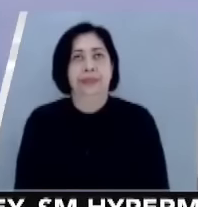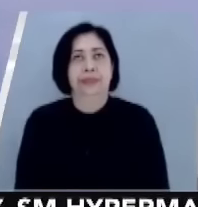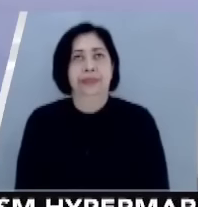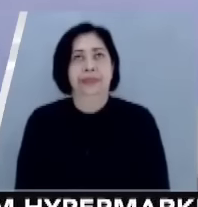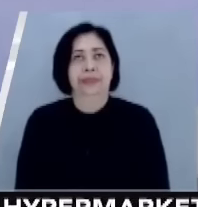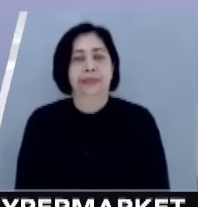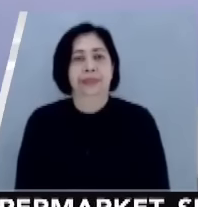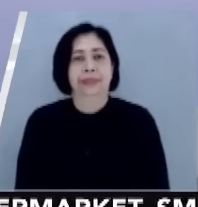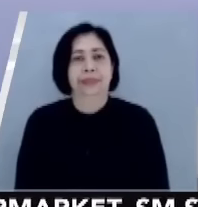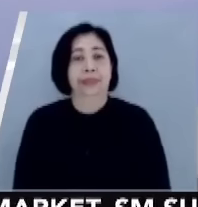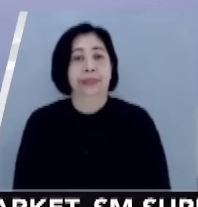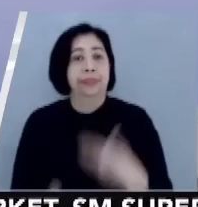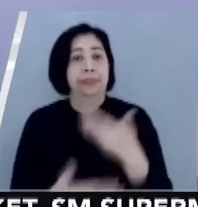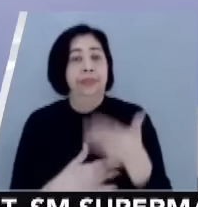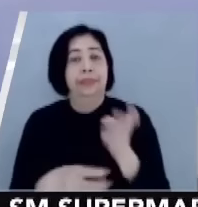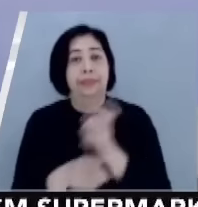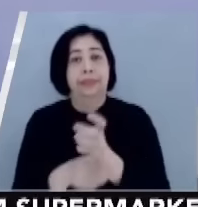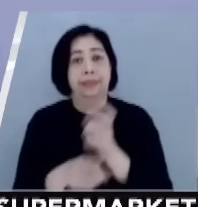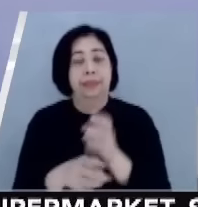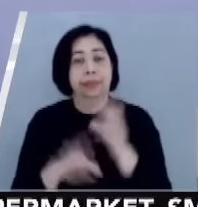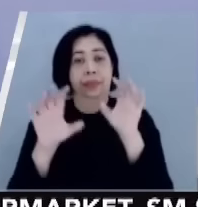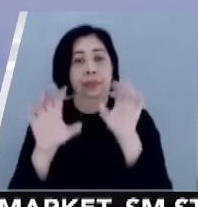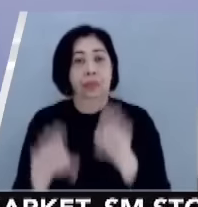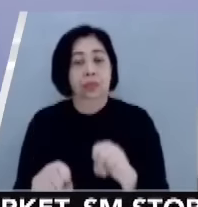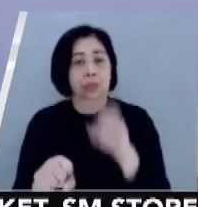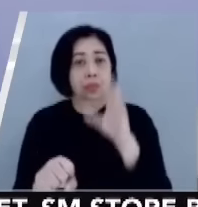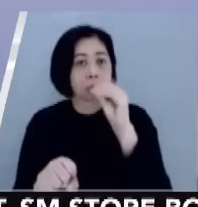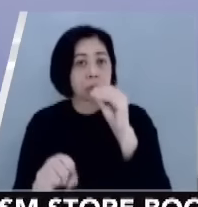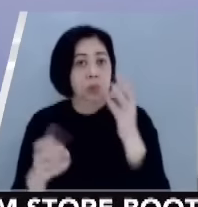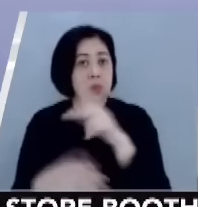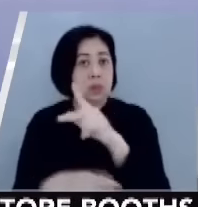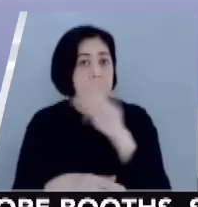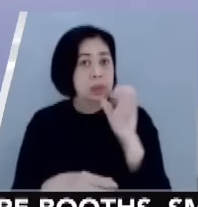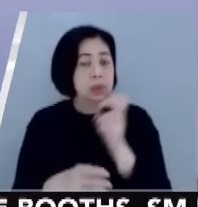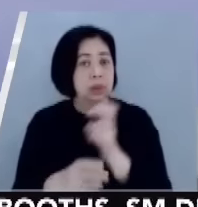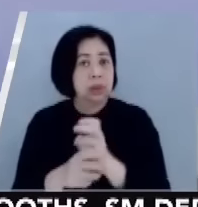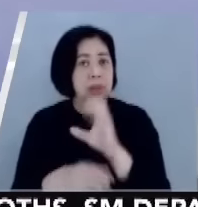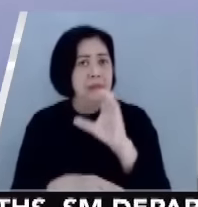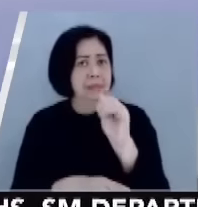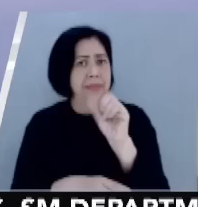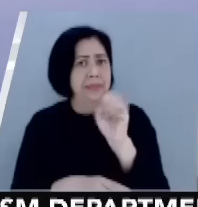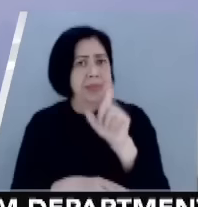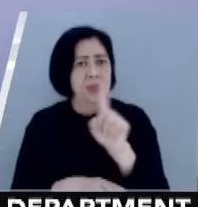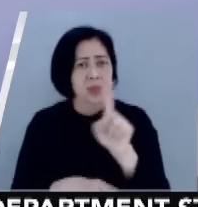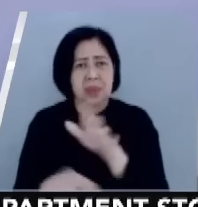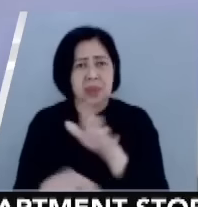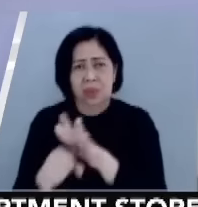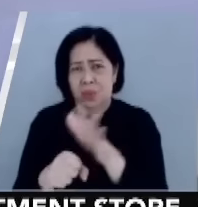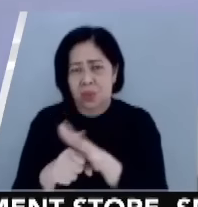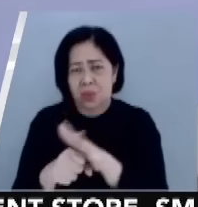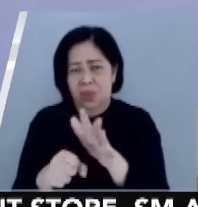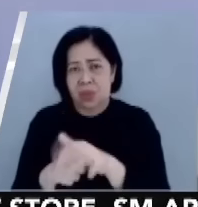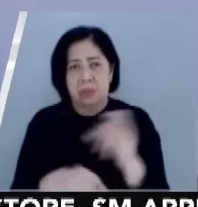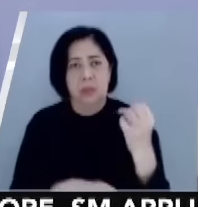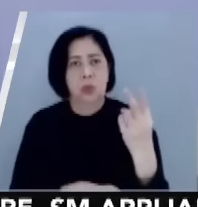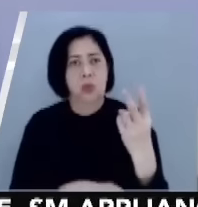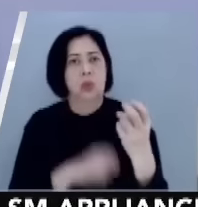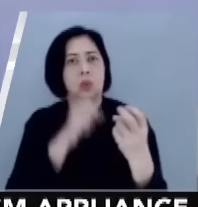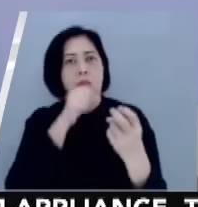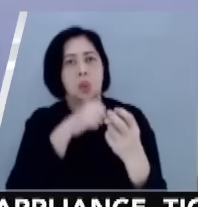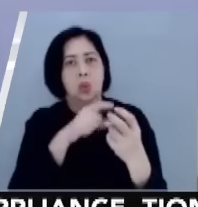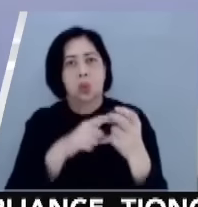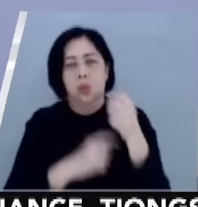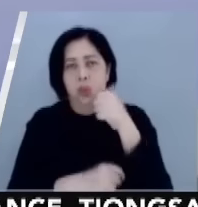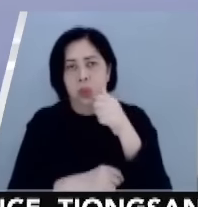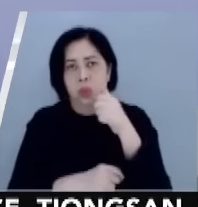Naging pahirapan ang paghuli sa isang lalaki sa Pasay City na may kaso ng pangahalay sa 12 anyos na babae sa